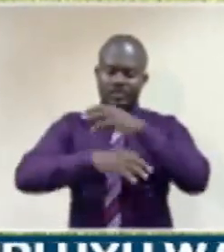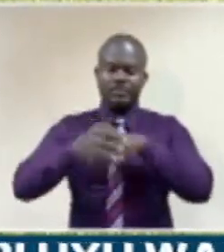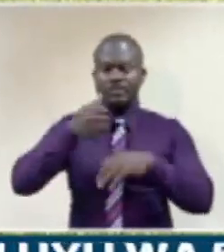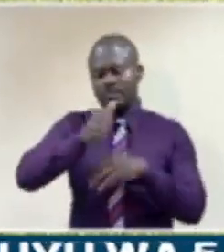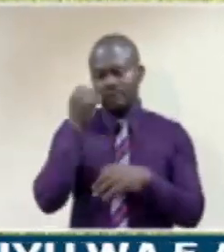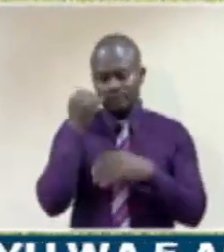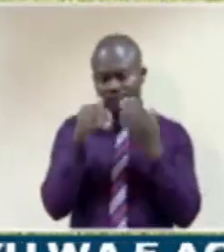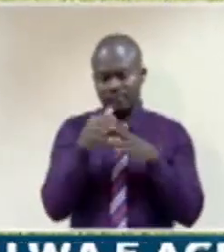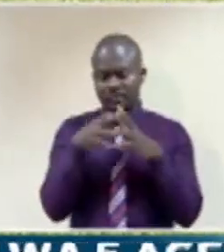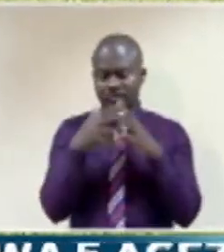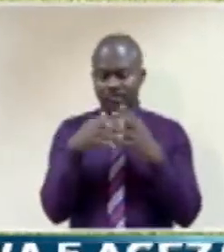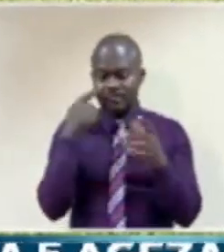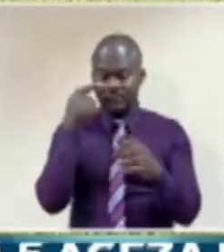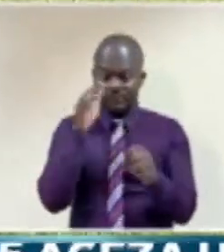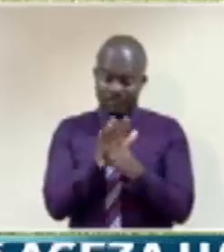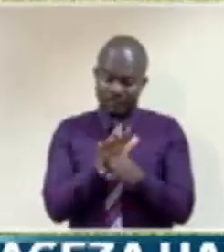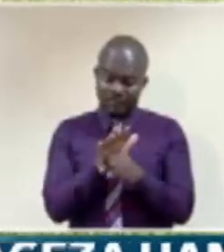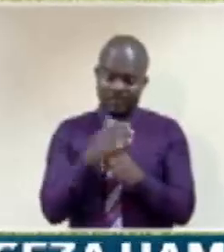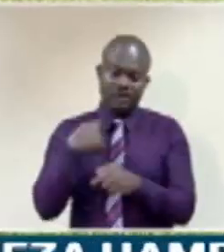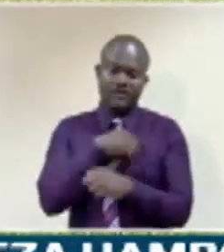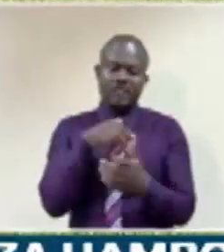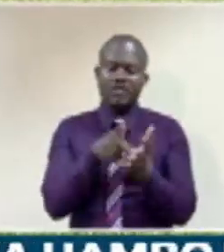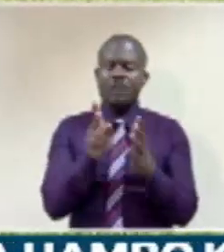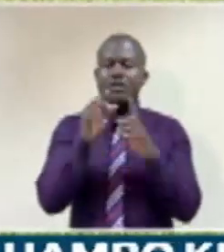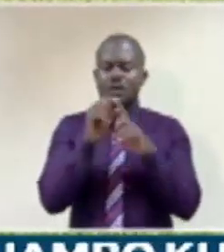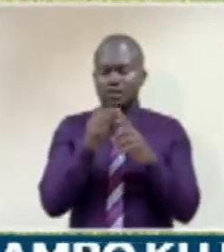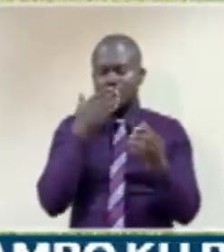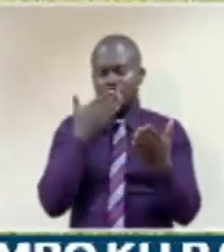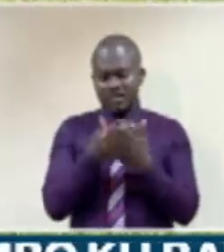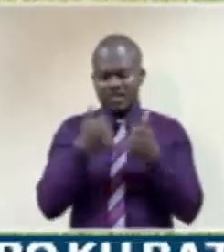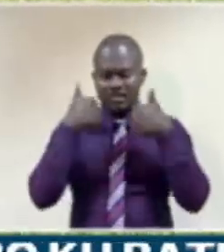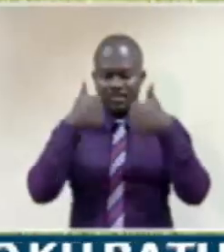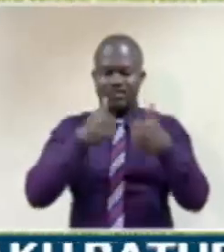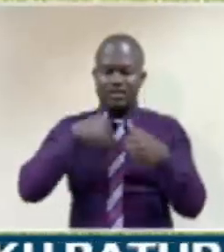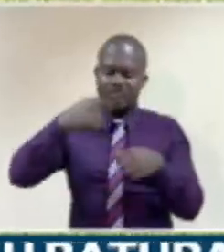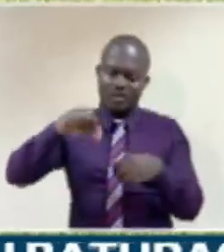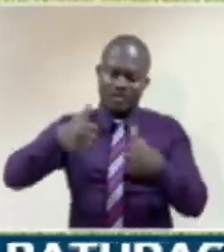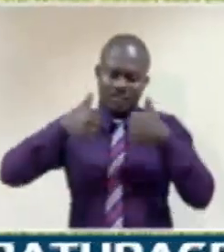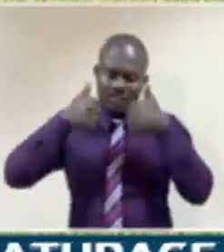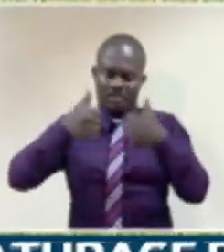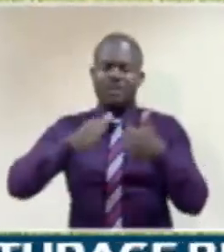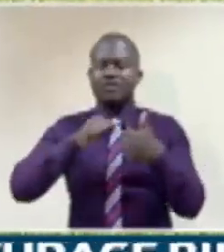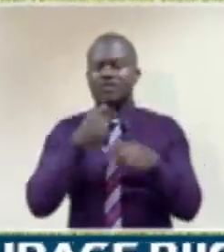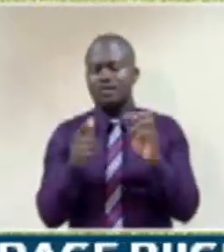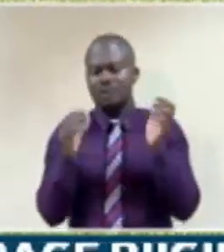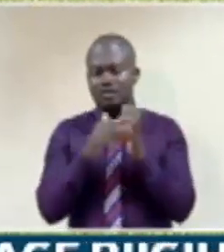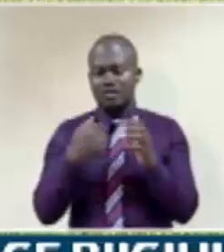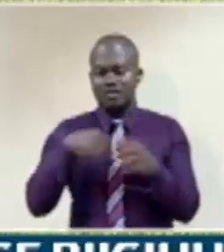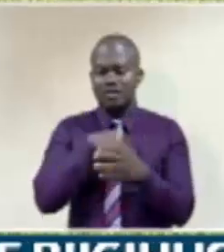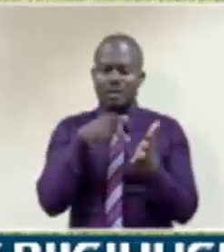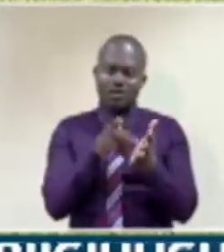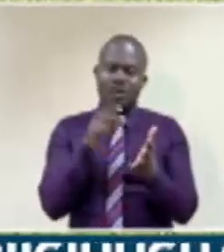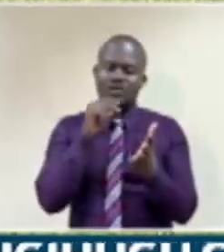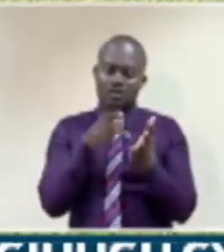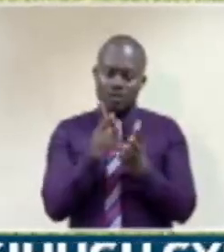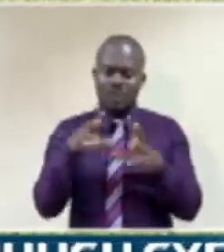mashini zibonetse ku bwinshi, twajya tugura umuceri umeze neza ufite karite nziza itamenetse, ariko nanone tukagura umuceri ntitugure